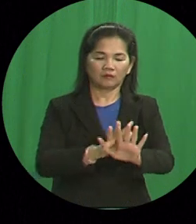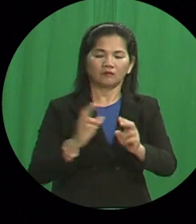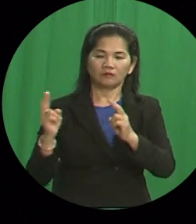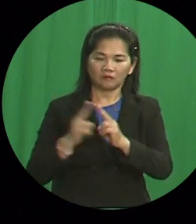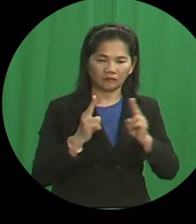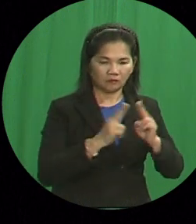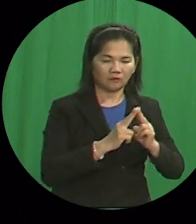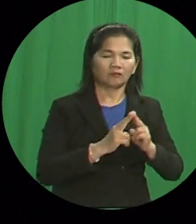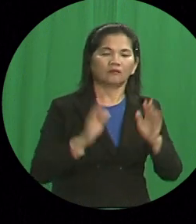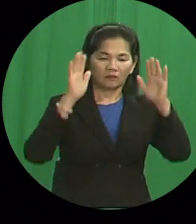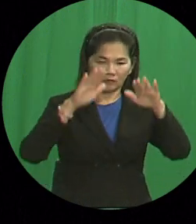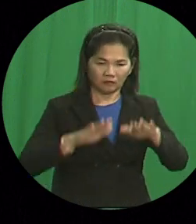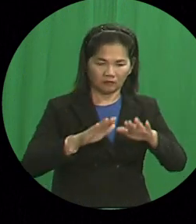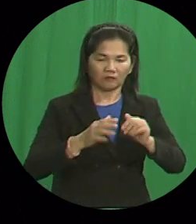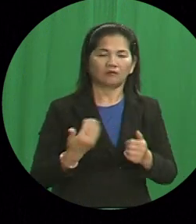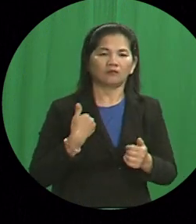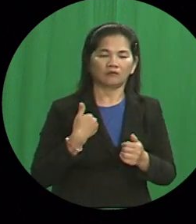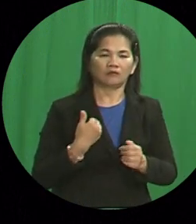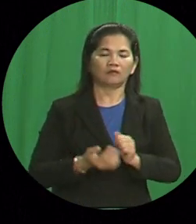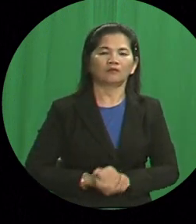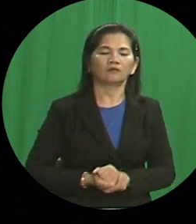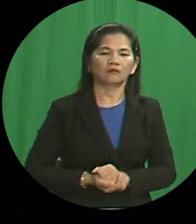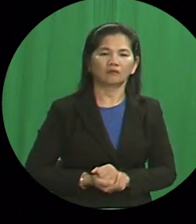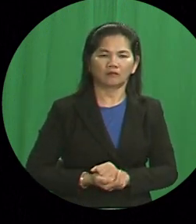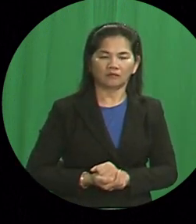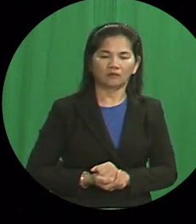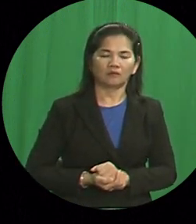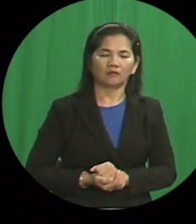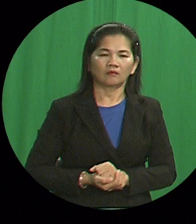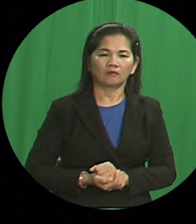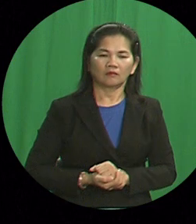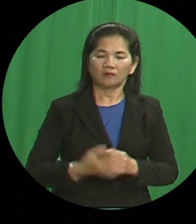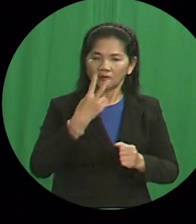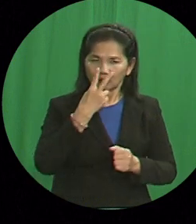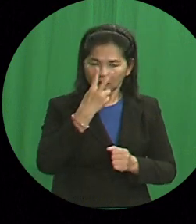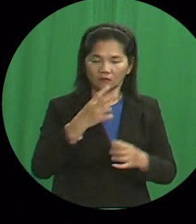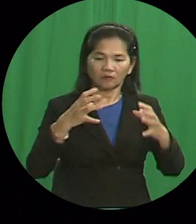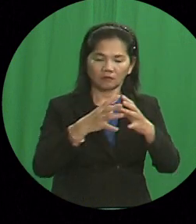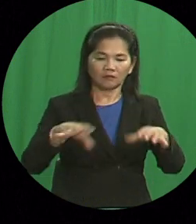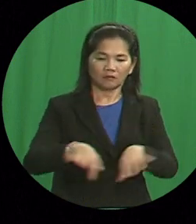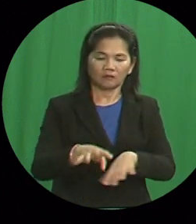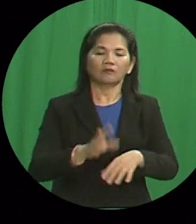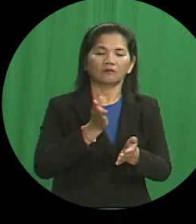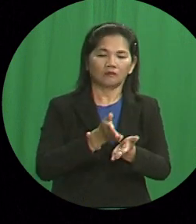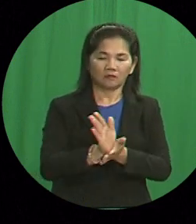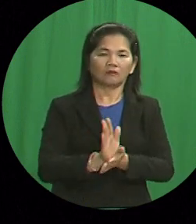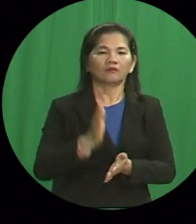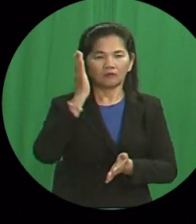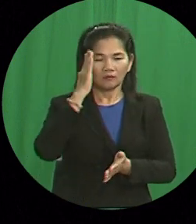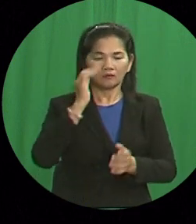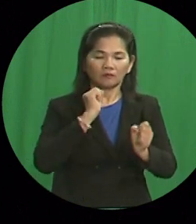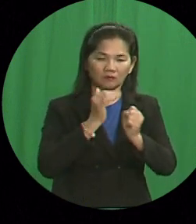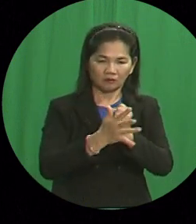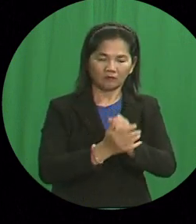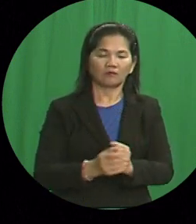ស់អ៊ីស្វាហានអ៊ីសេកក្នុងខេត្តគូសេស្តាននិងការ៉ាជយោងតាមក្រុមសកម្មជនសិទ្ធិមនុស្សបានដឹងថាចាប់តាំ